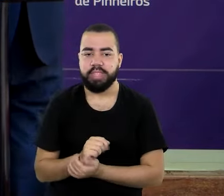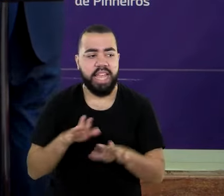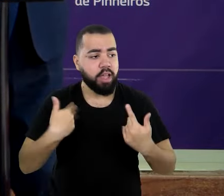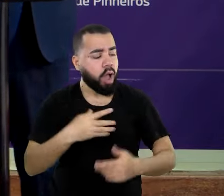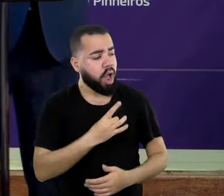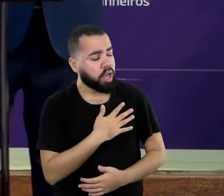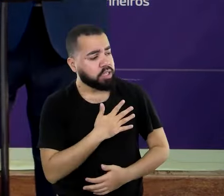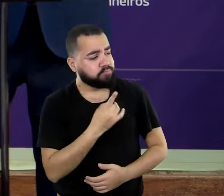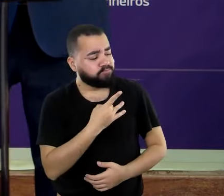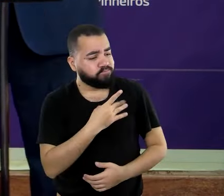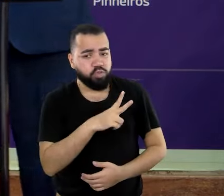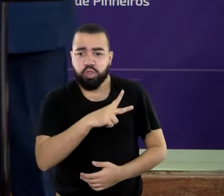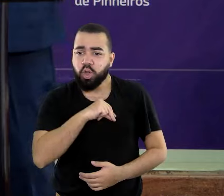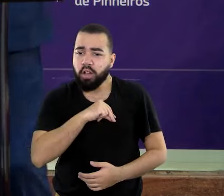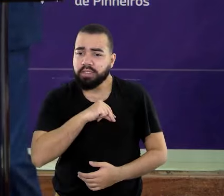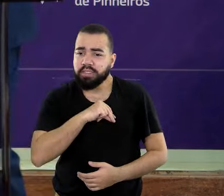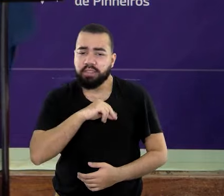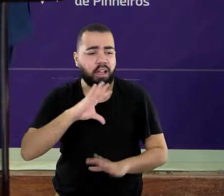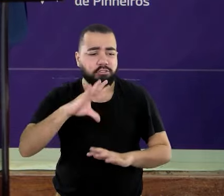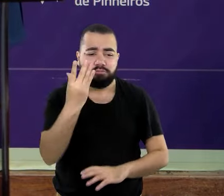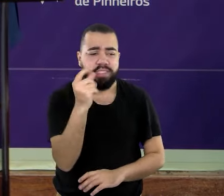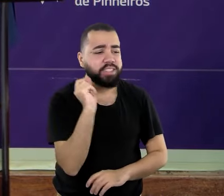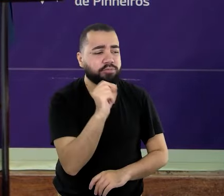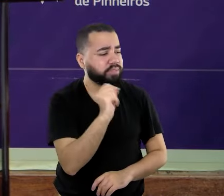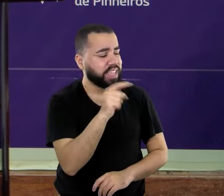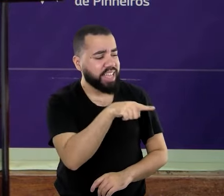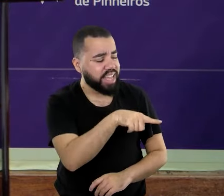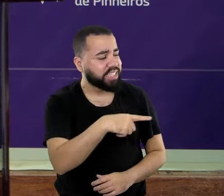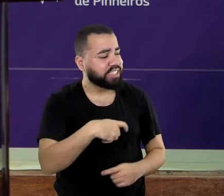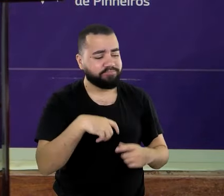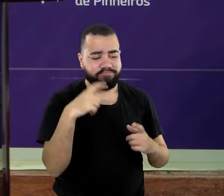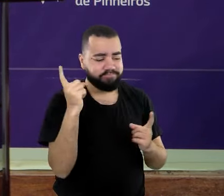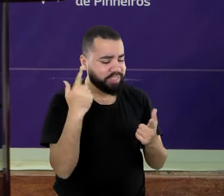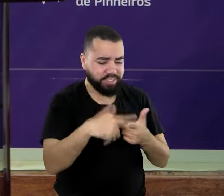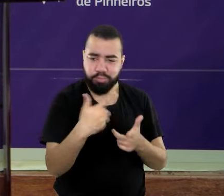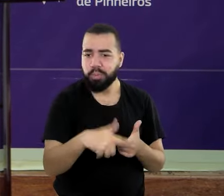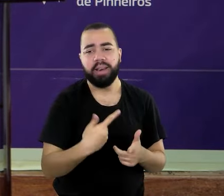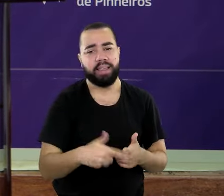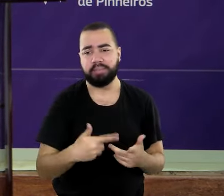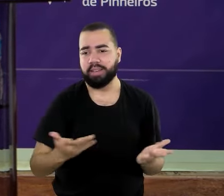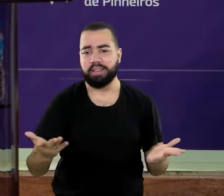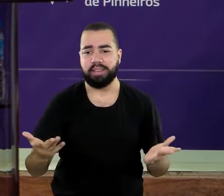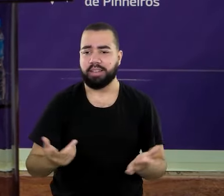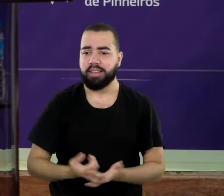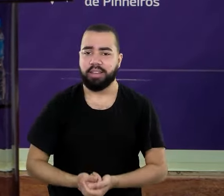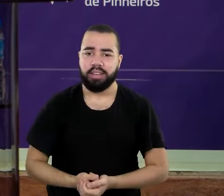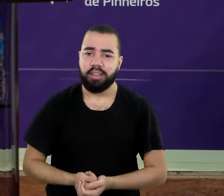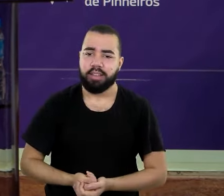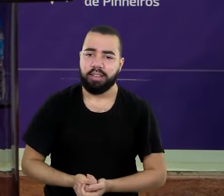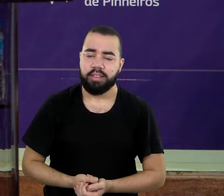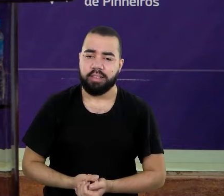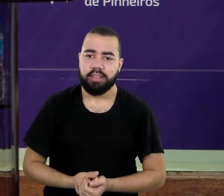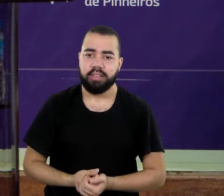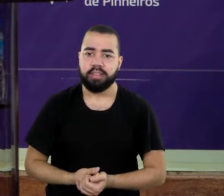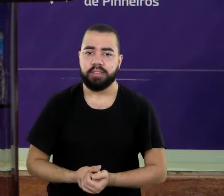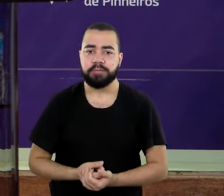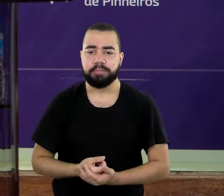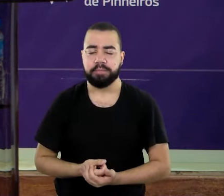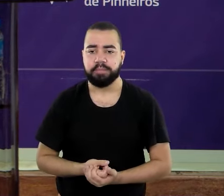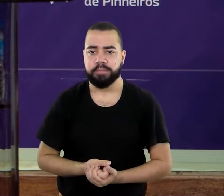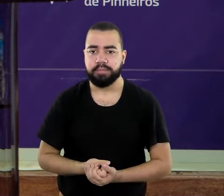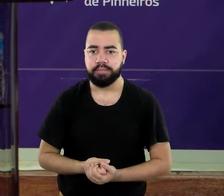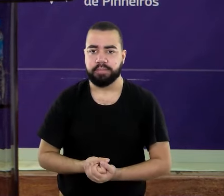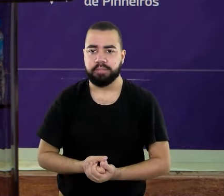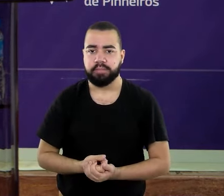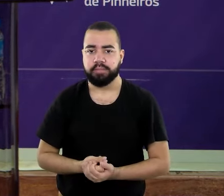falei: "Nossa, acho que aconteceu alguma coisa na vida dela, está passando por alguma dificuldade." 우리 여전사님한테 그